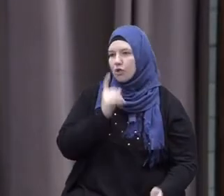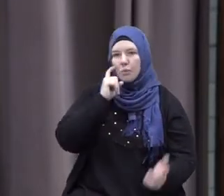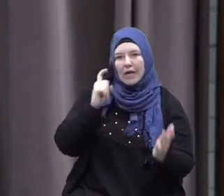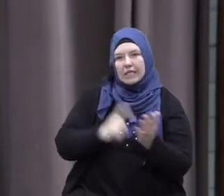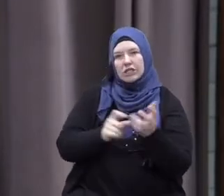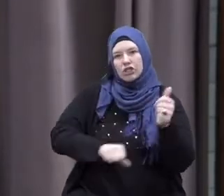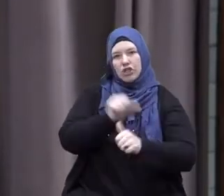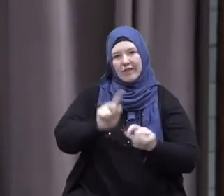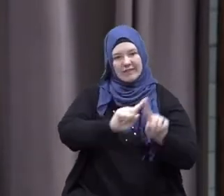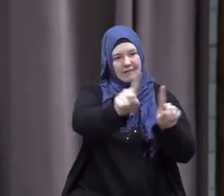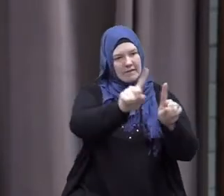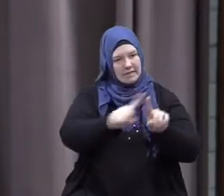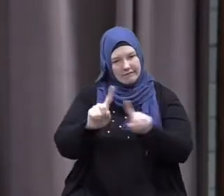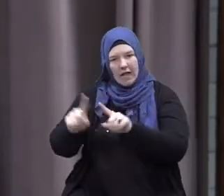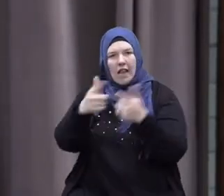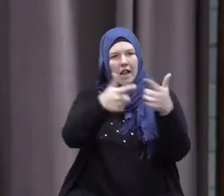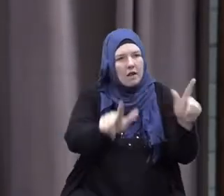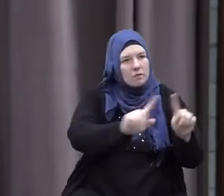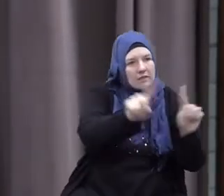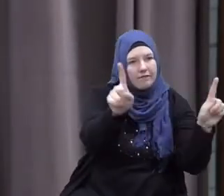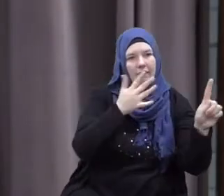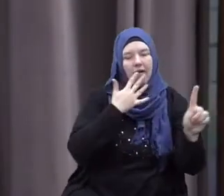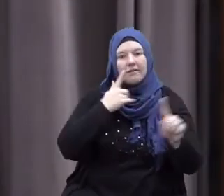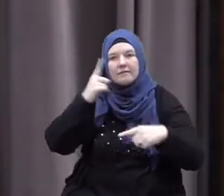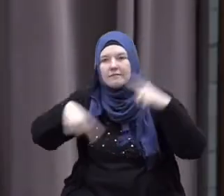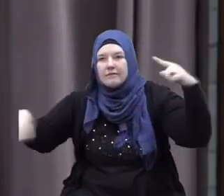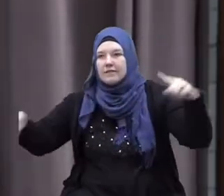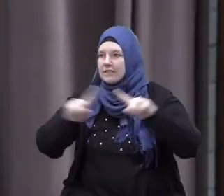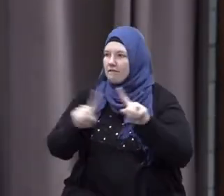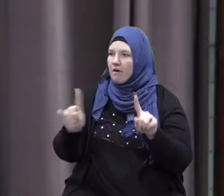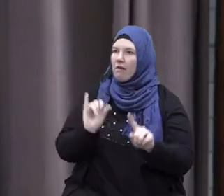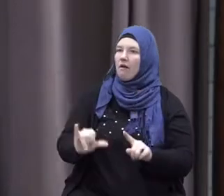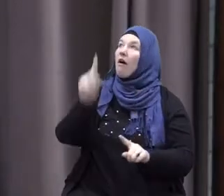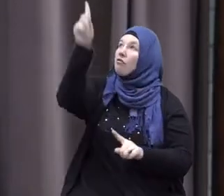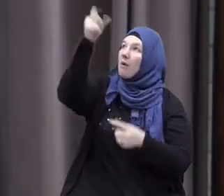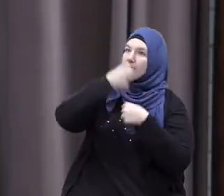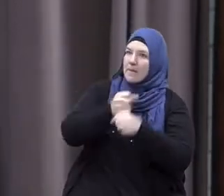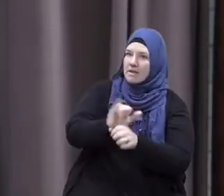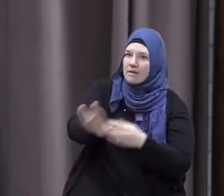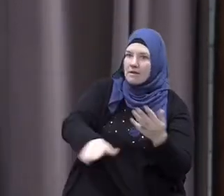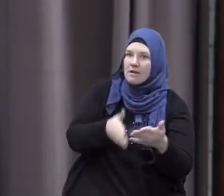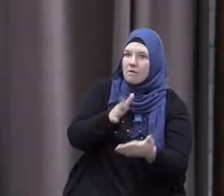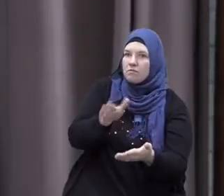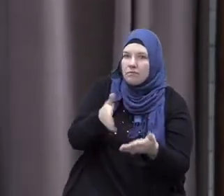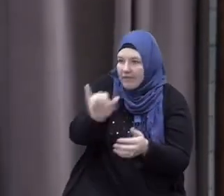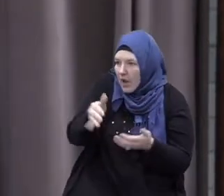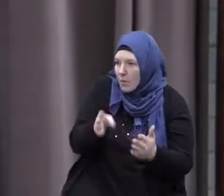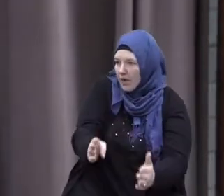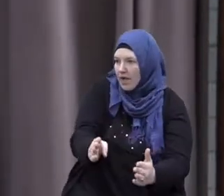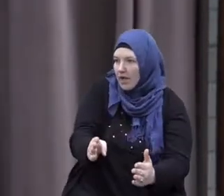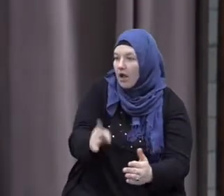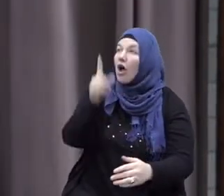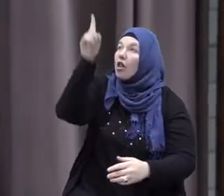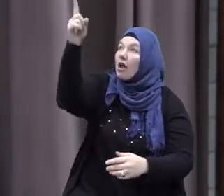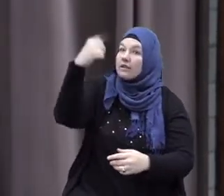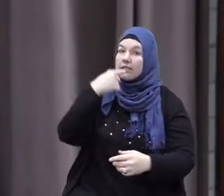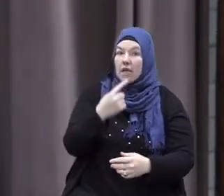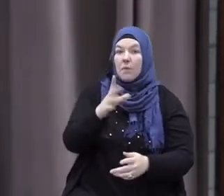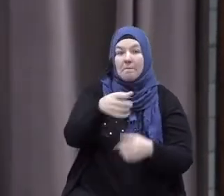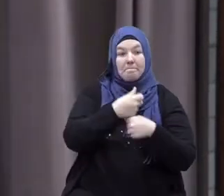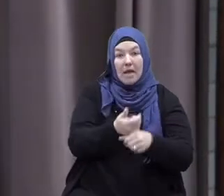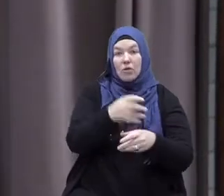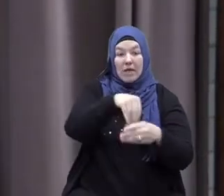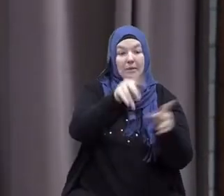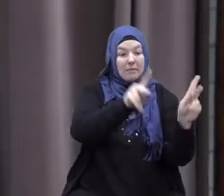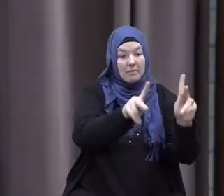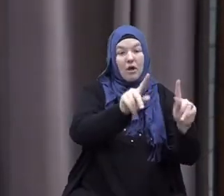recognition. وَجَعَلْنَاكُمْ شُعُوبًا وَقَبَائِلَ لِتَعَارَفُوا. We have made you into peoples and